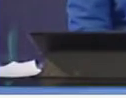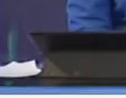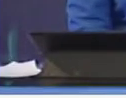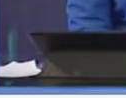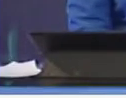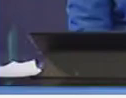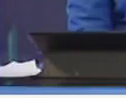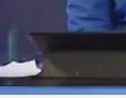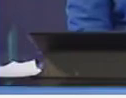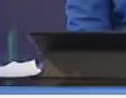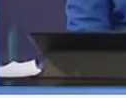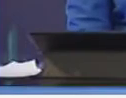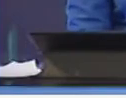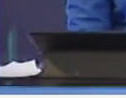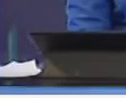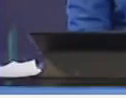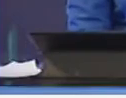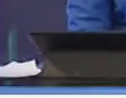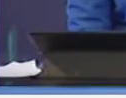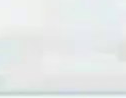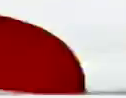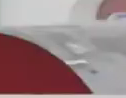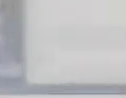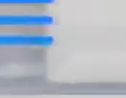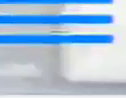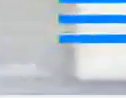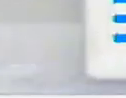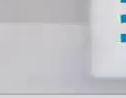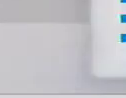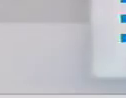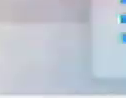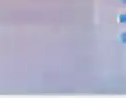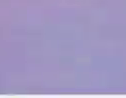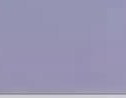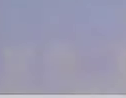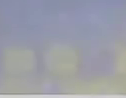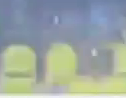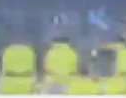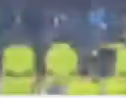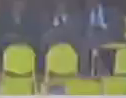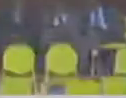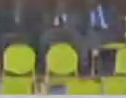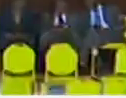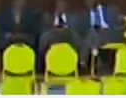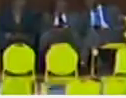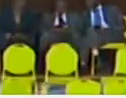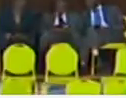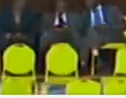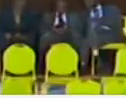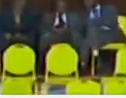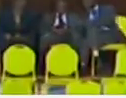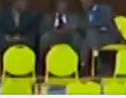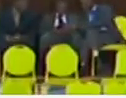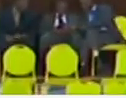Nama, shukran sana mwenzangu Zubeida pamoja na Ali Manzo studioni. Kusema ukweli, kama walivyotaja, ni kwamba ni